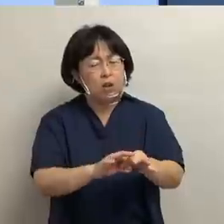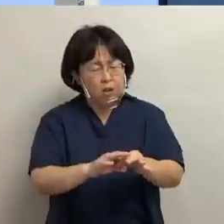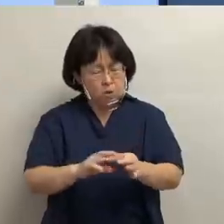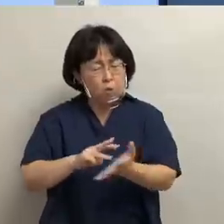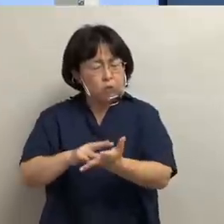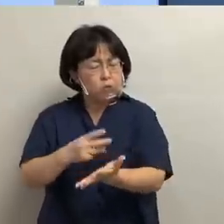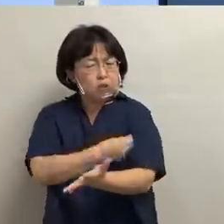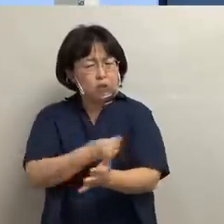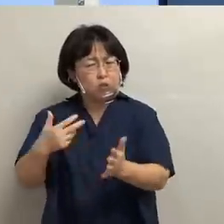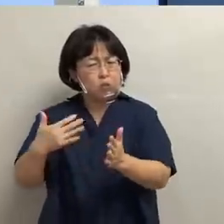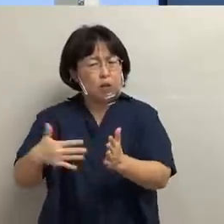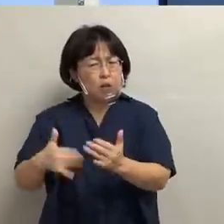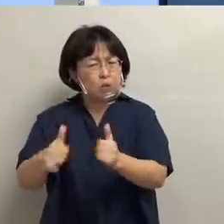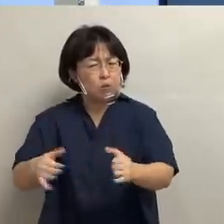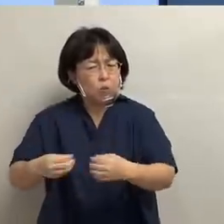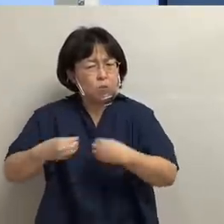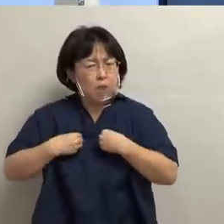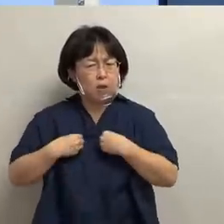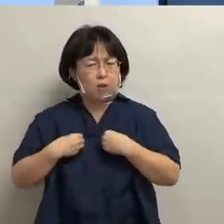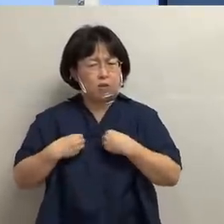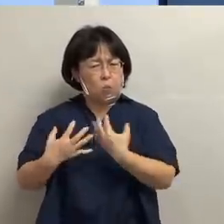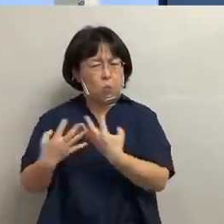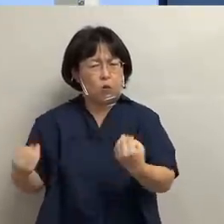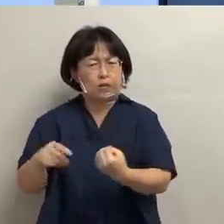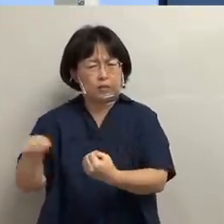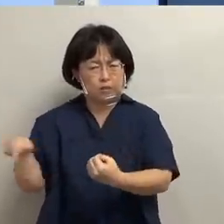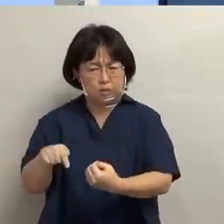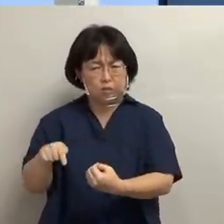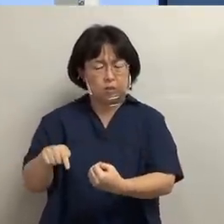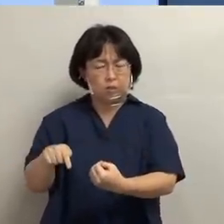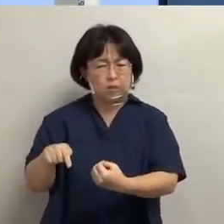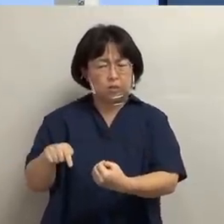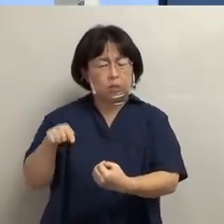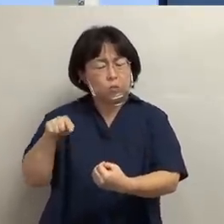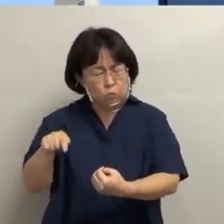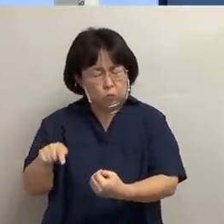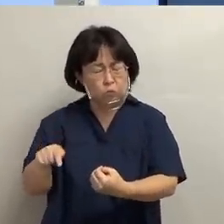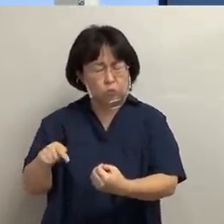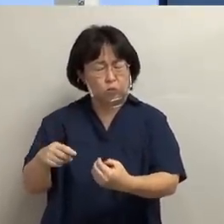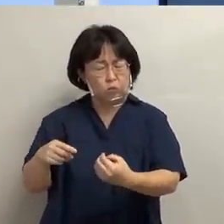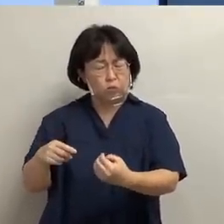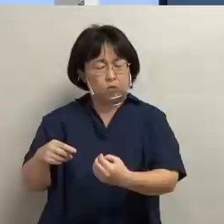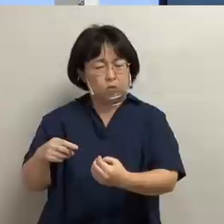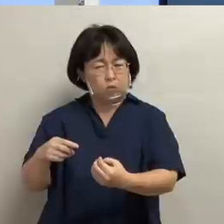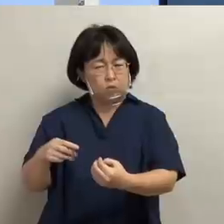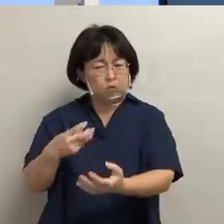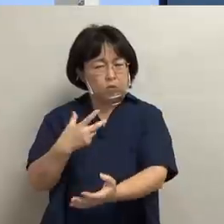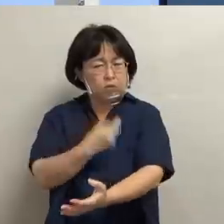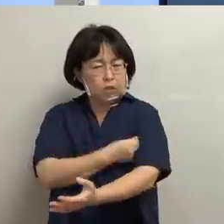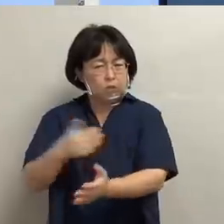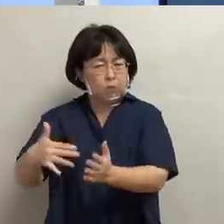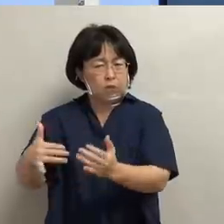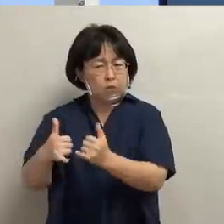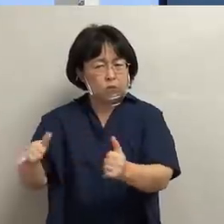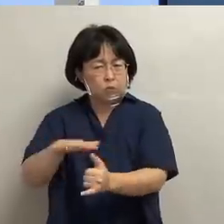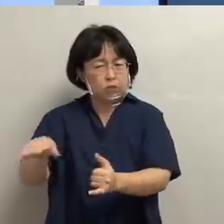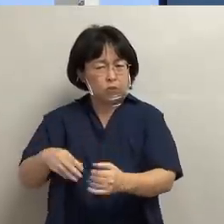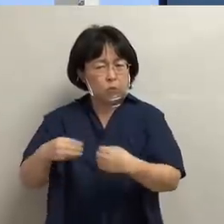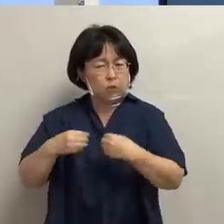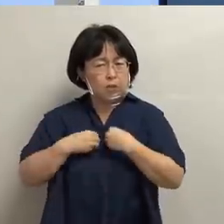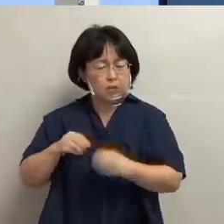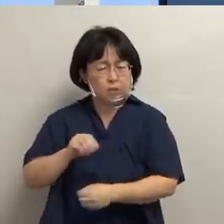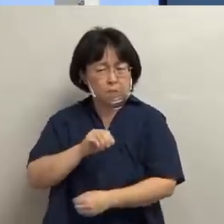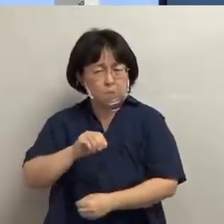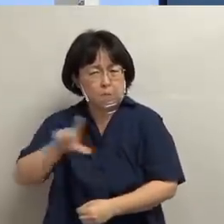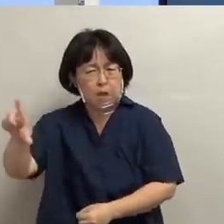ようされるとこのワクチン未接種の人たちのそのディスクっていうものが今まで以上に跳ね上がっているということですね